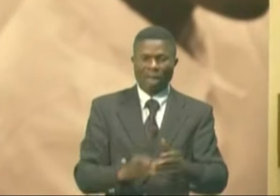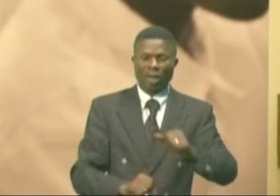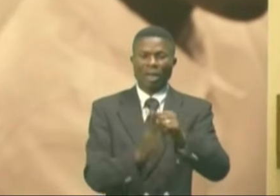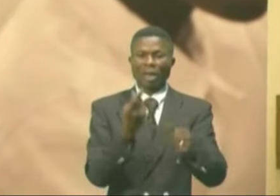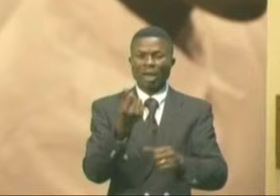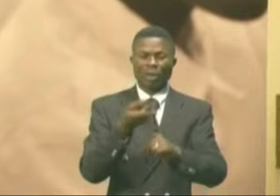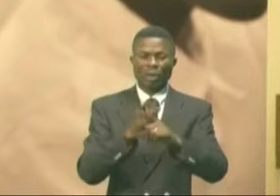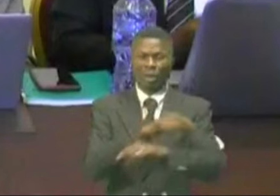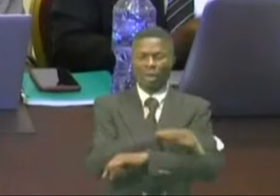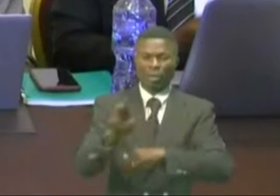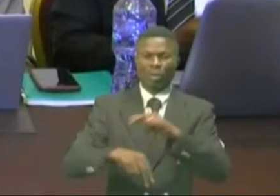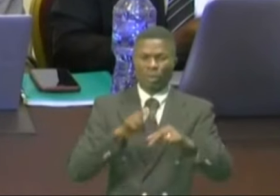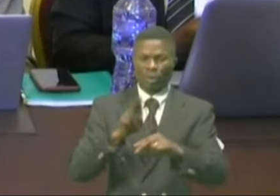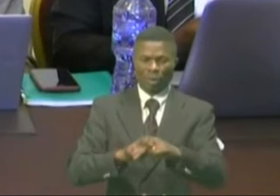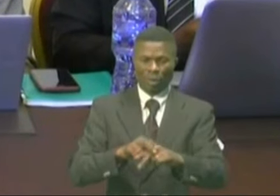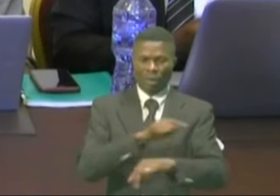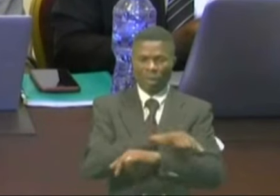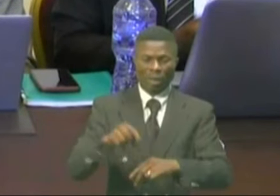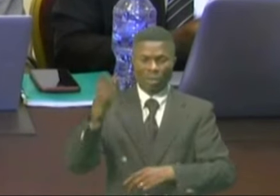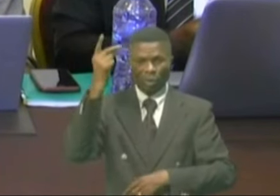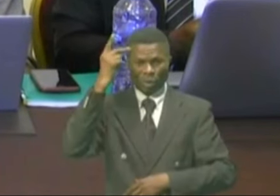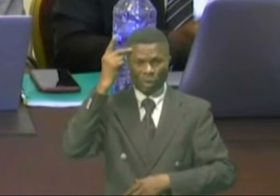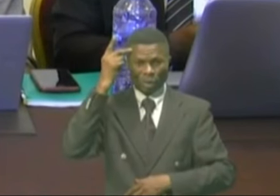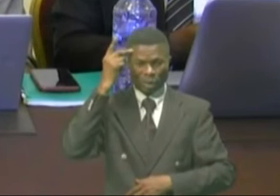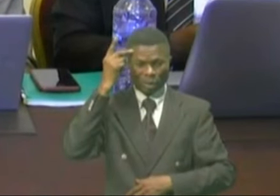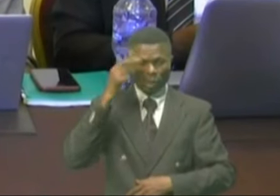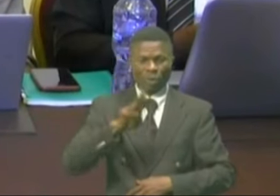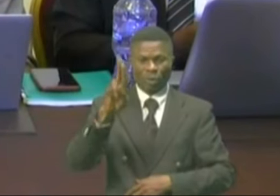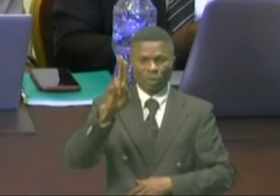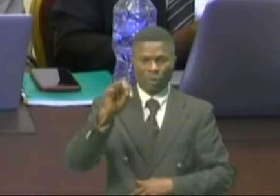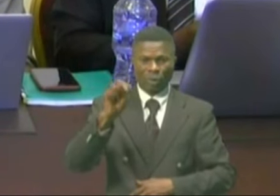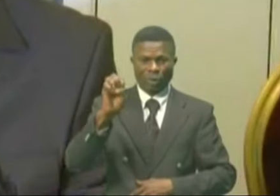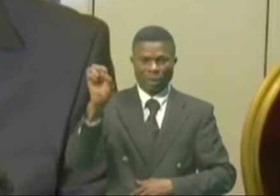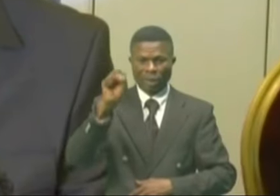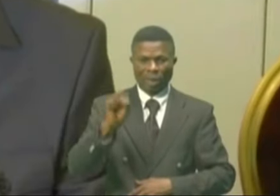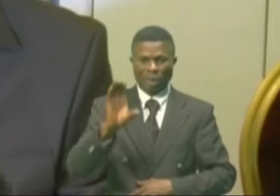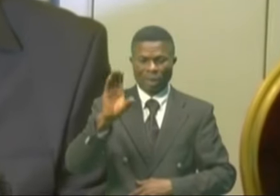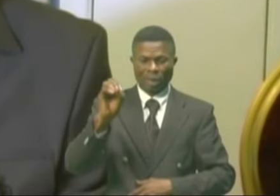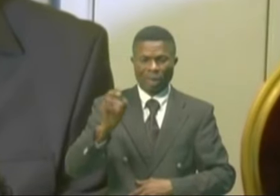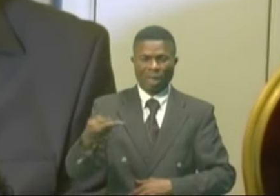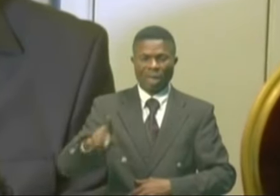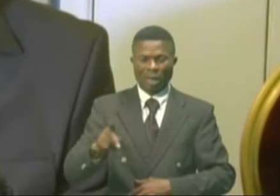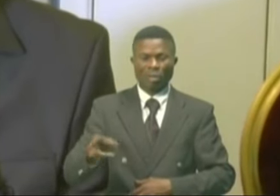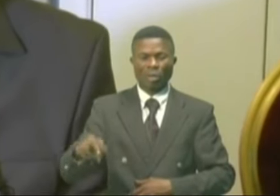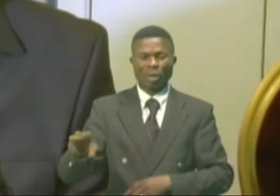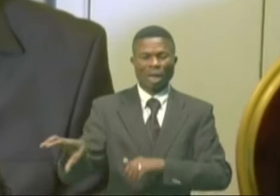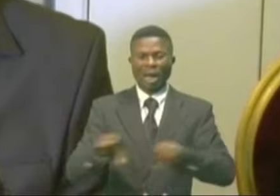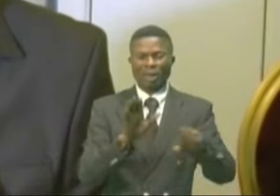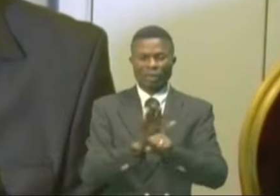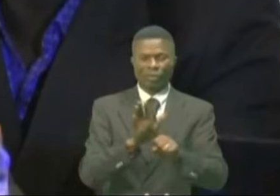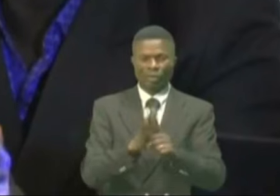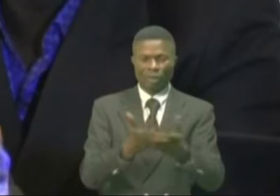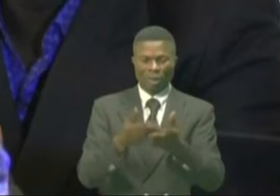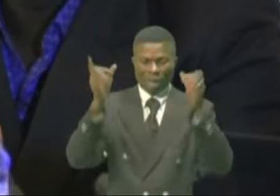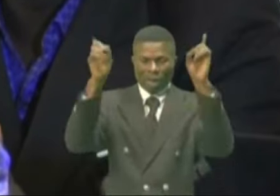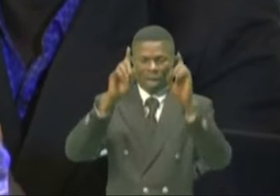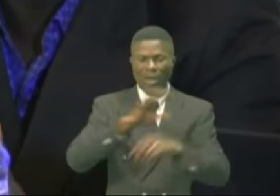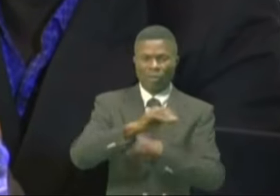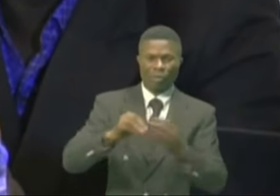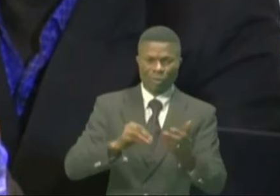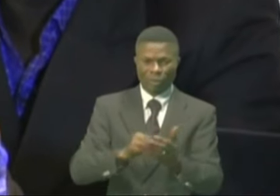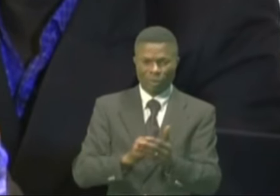technique du bureau régional et du bureau Kinshasa de l'UNESCO. Ce bureau régional multisectoriel pour l'Afrique centrale